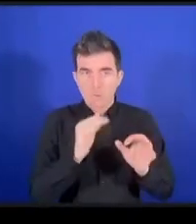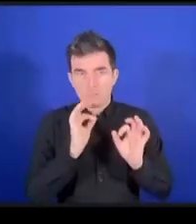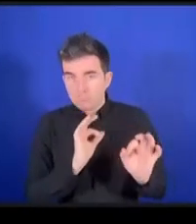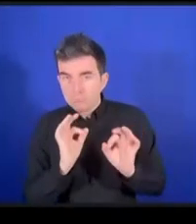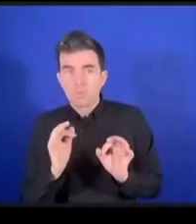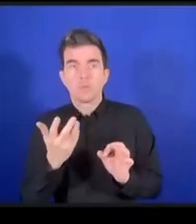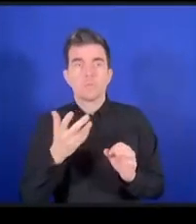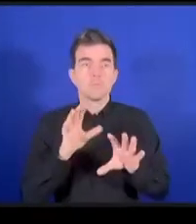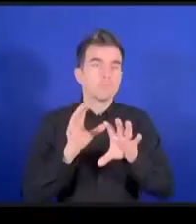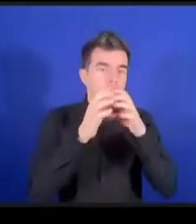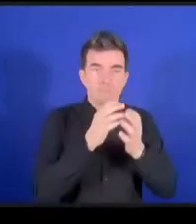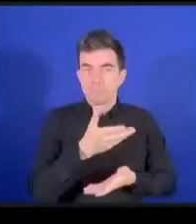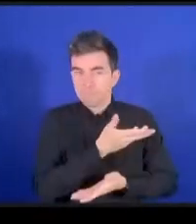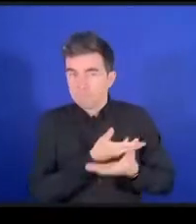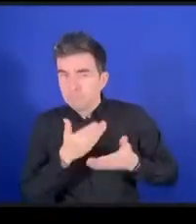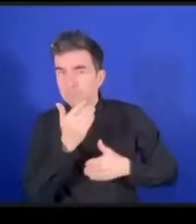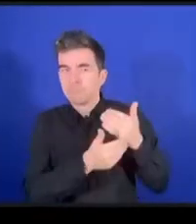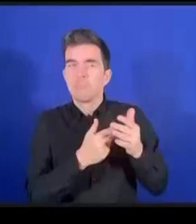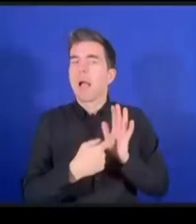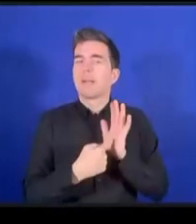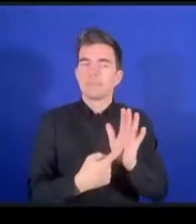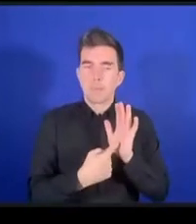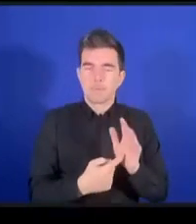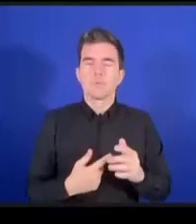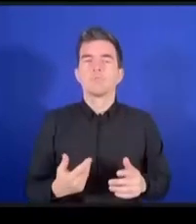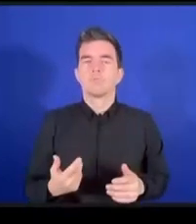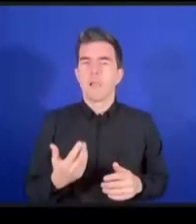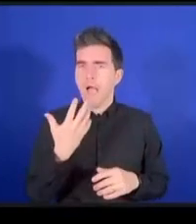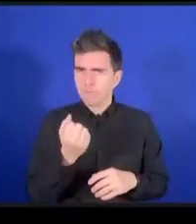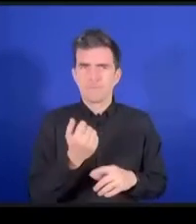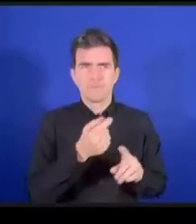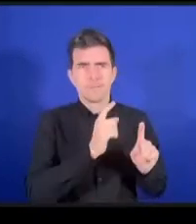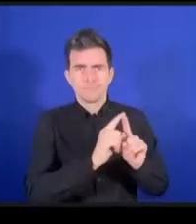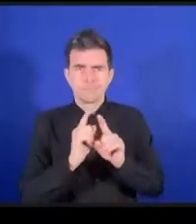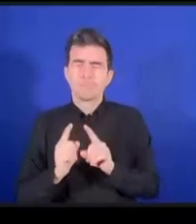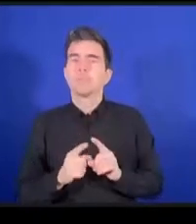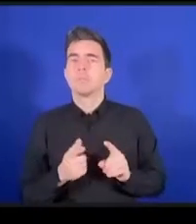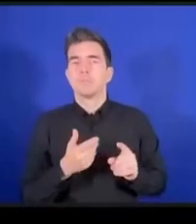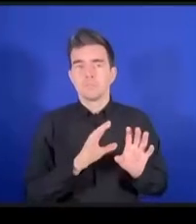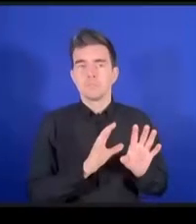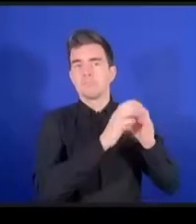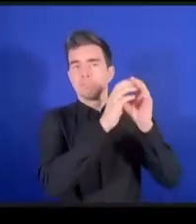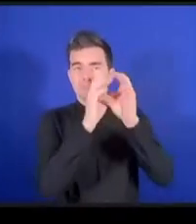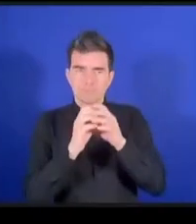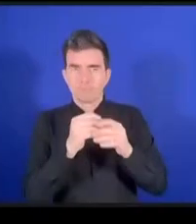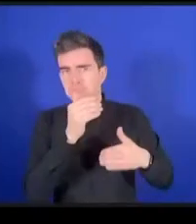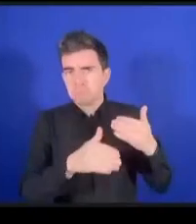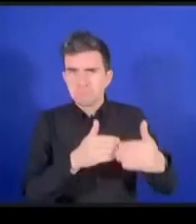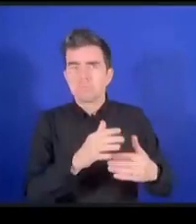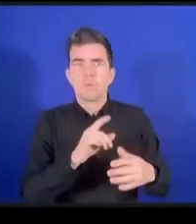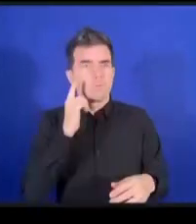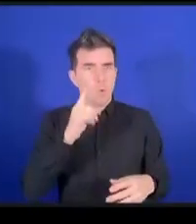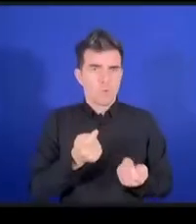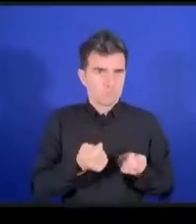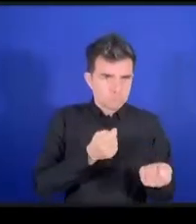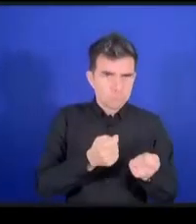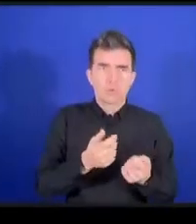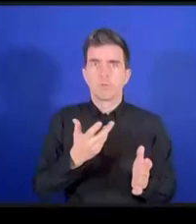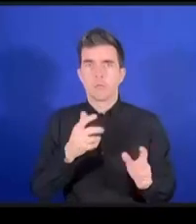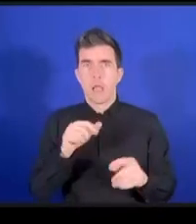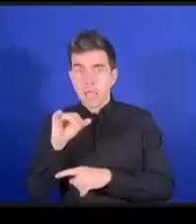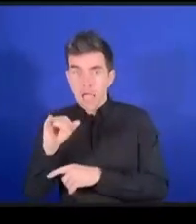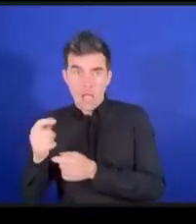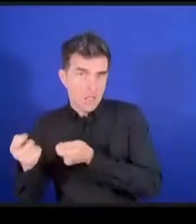институтов которые занимаются управлением интернетом с привлечением разнообразных заинтересованных сторон